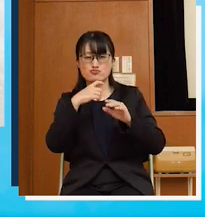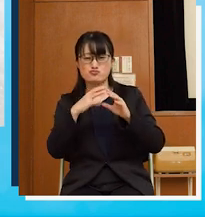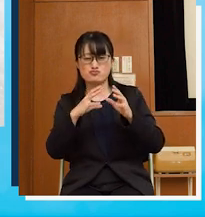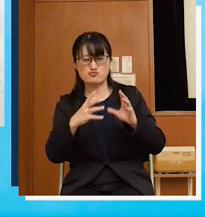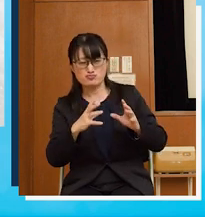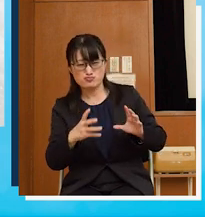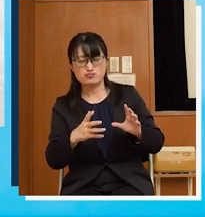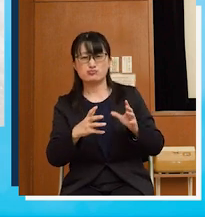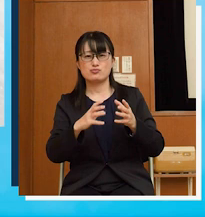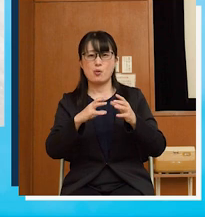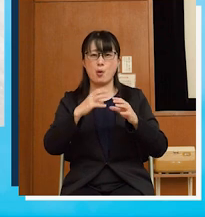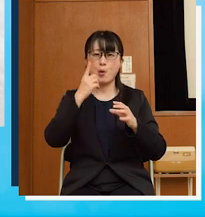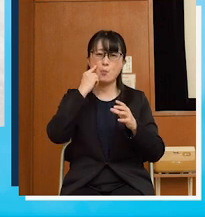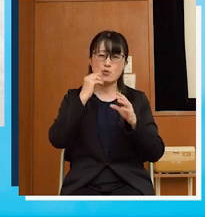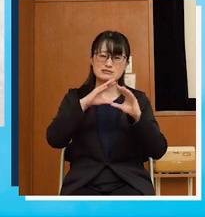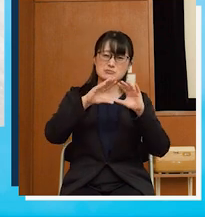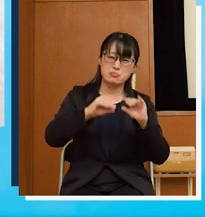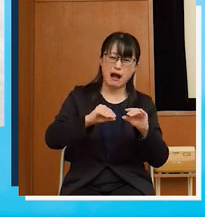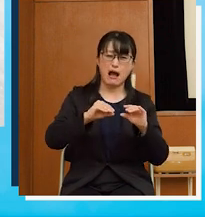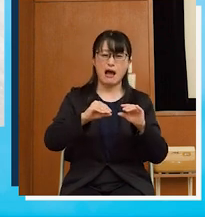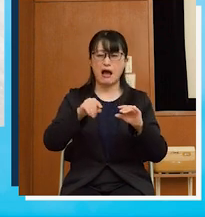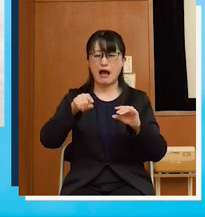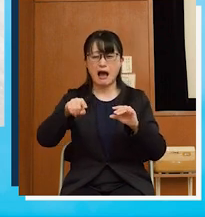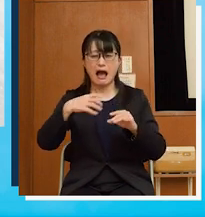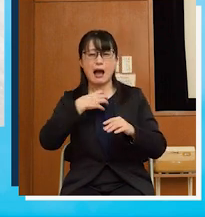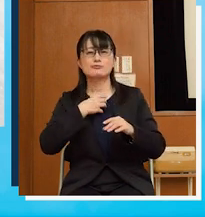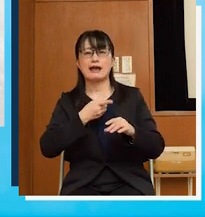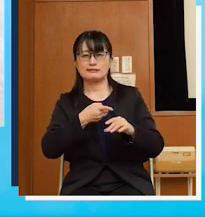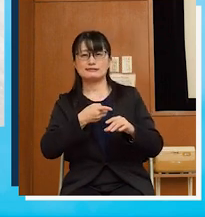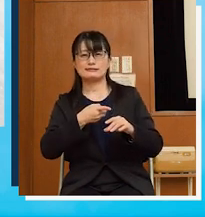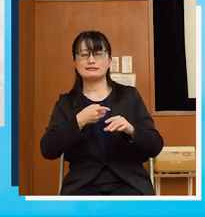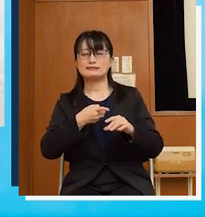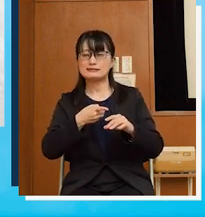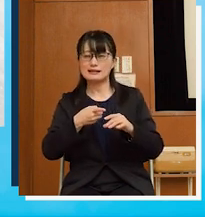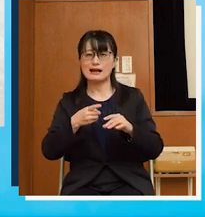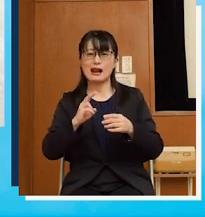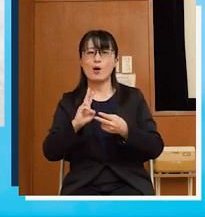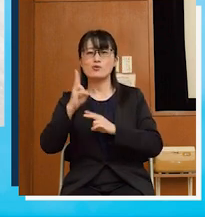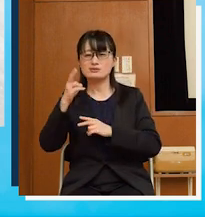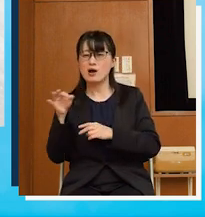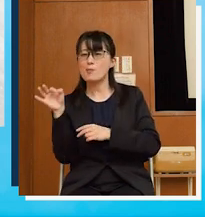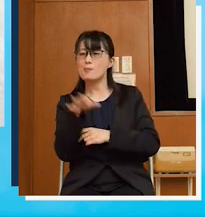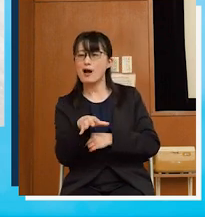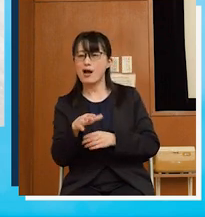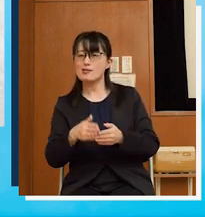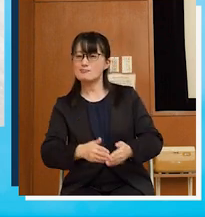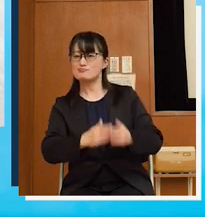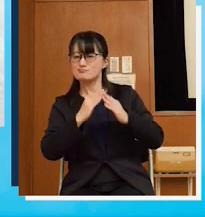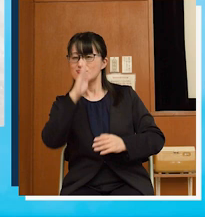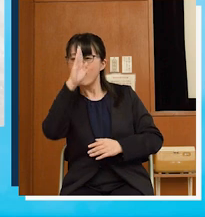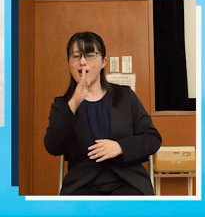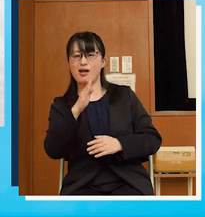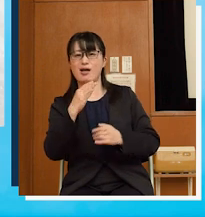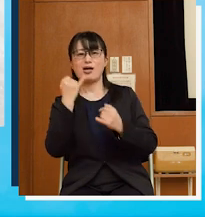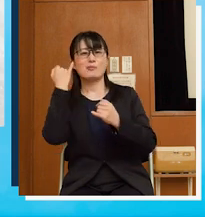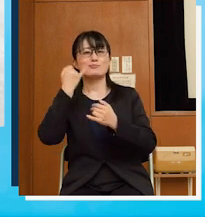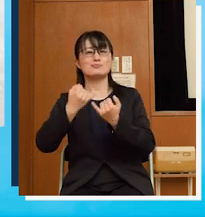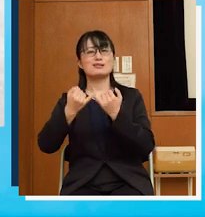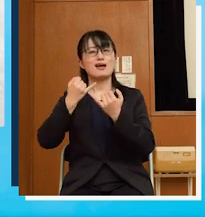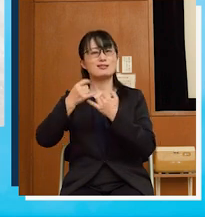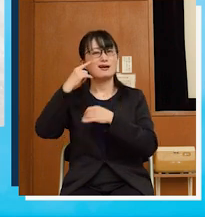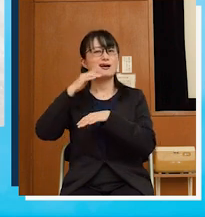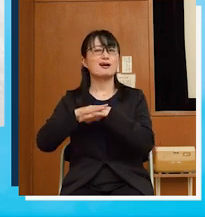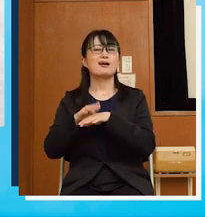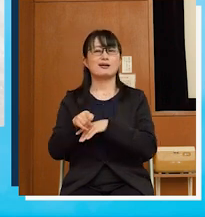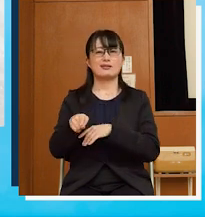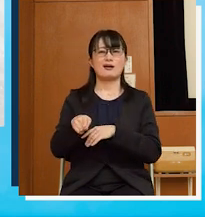出せと迫る他人の家を盗んでおいて長年住んだ家が古くなったからおいもう1回年を出して家を作れと言ってるよう